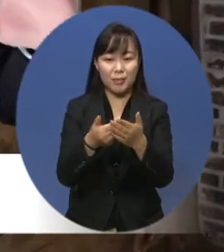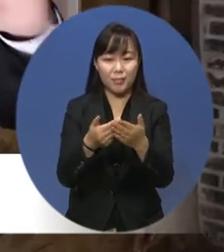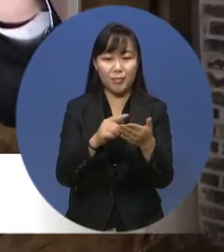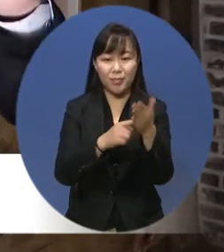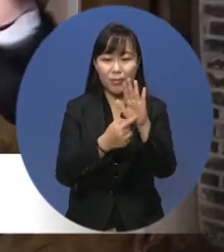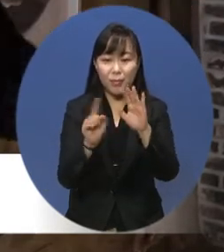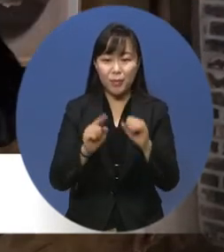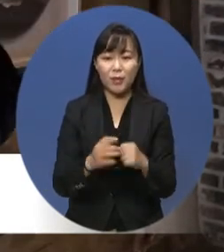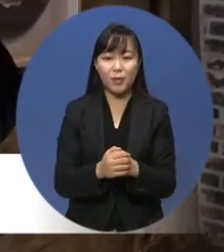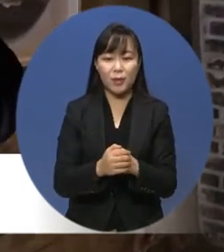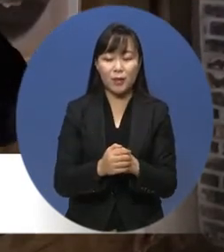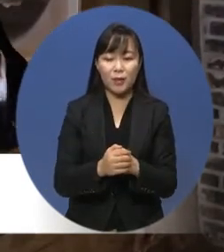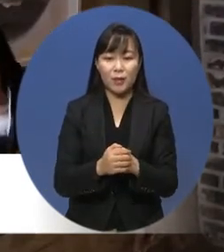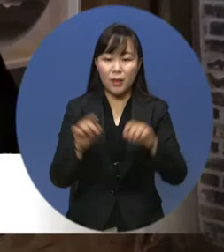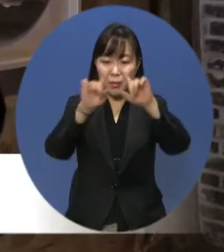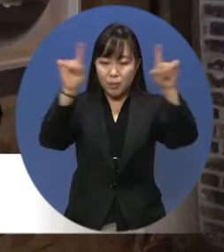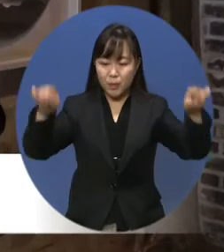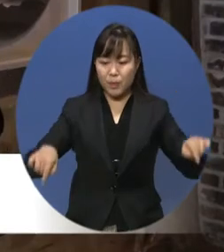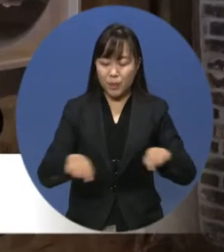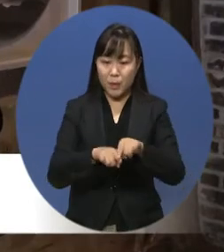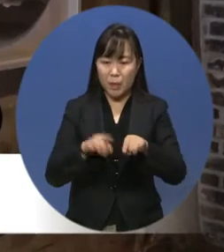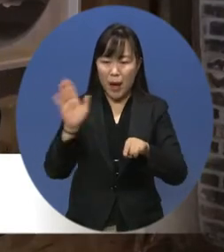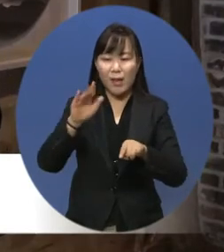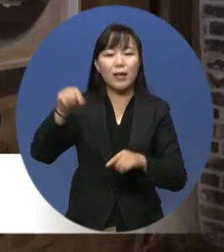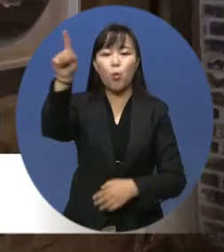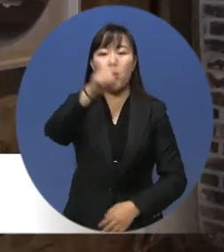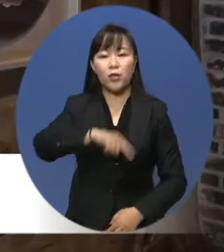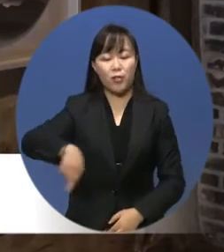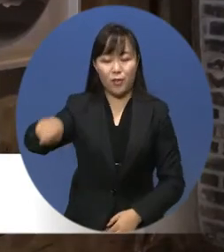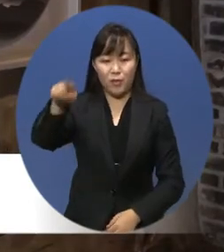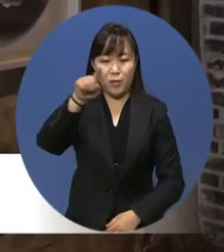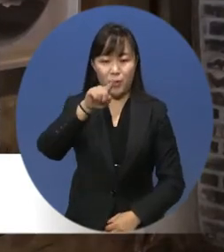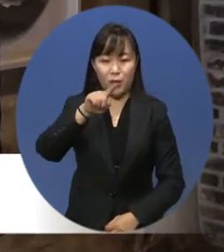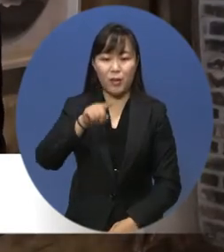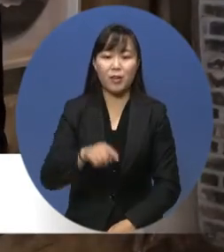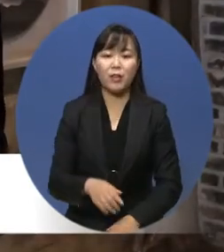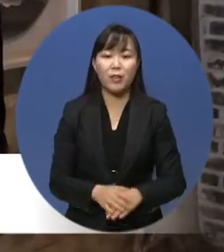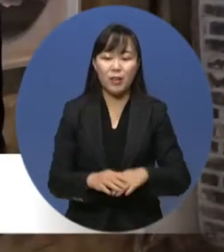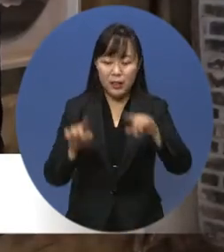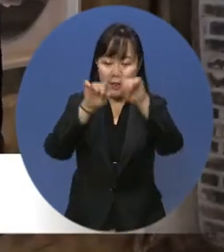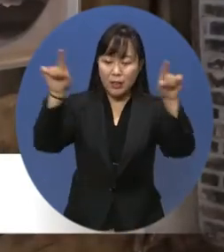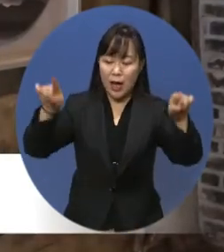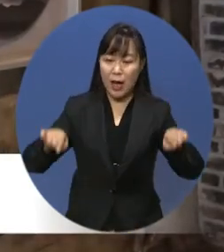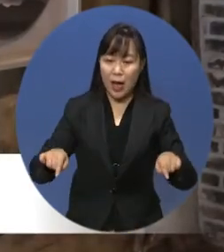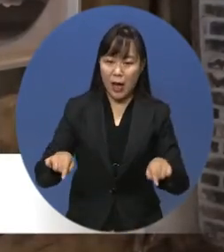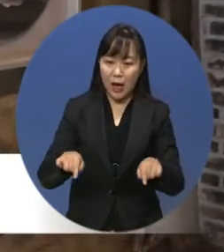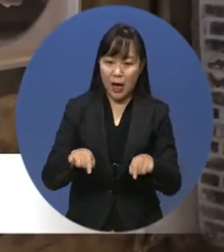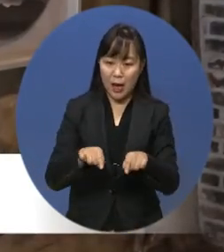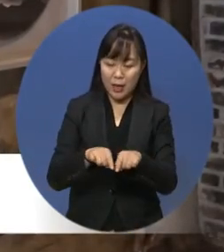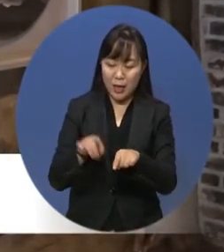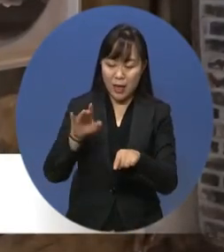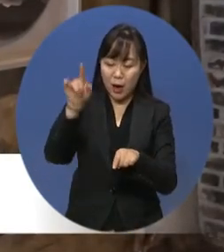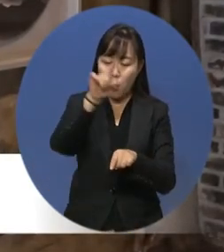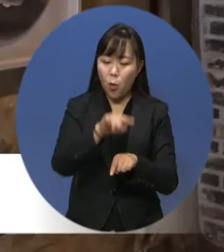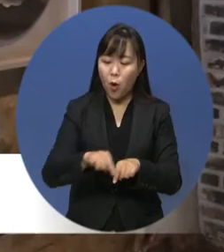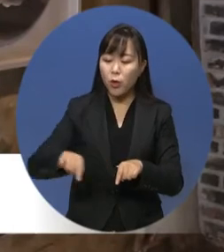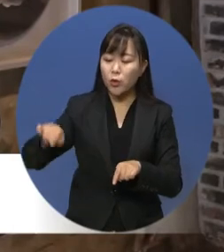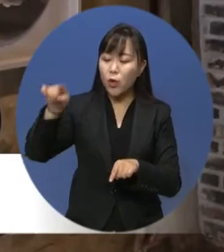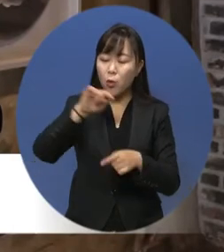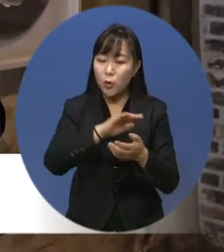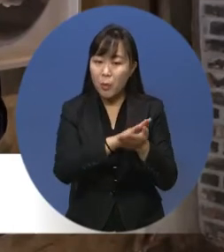작품들은 프레임 자체가 일단 원형이라는 거예요. 그러니까 이제 이런 사각에서 원형의 프레임으로 바꾼다는